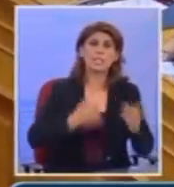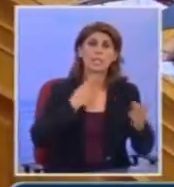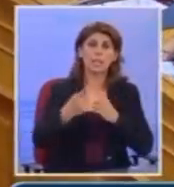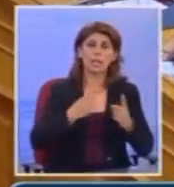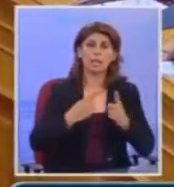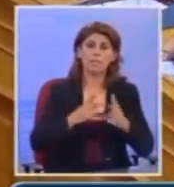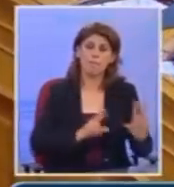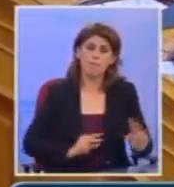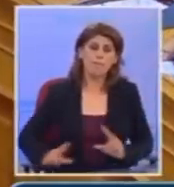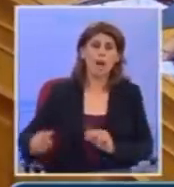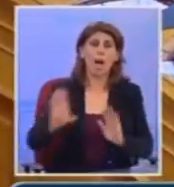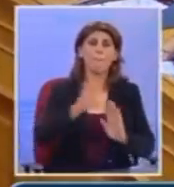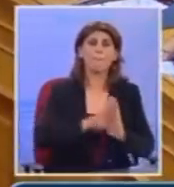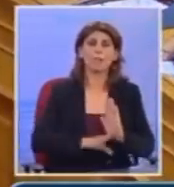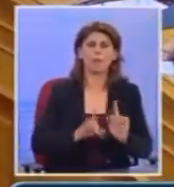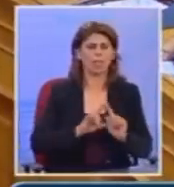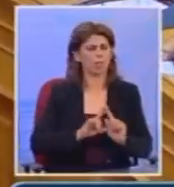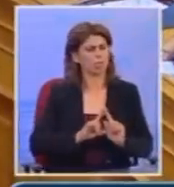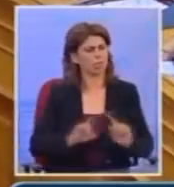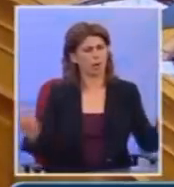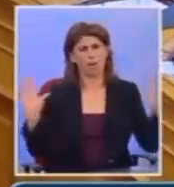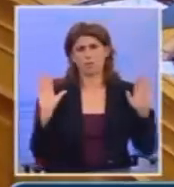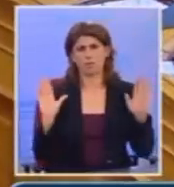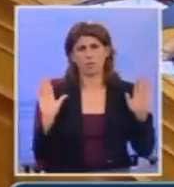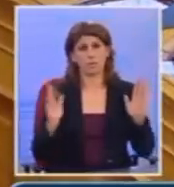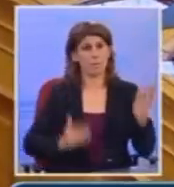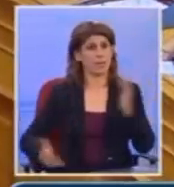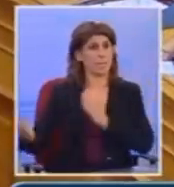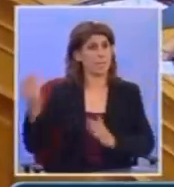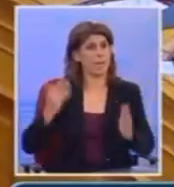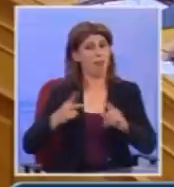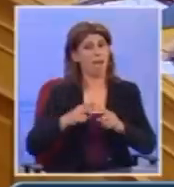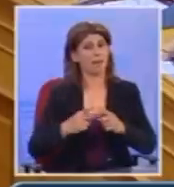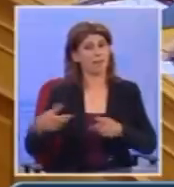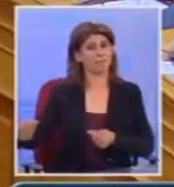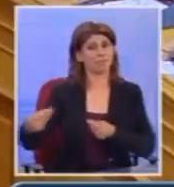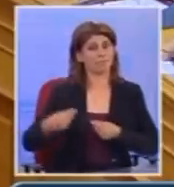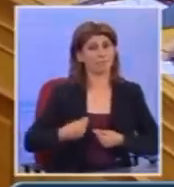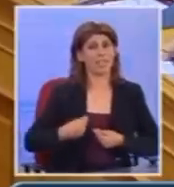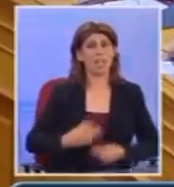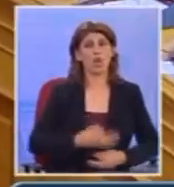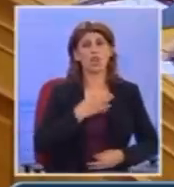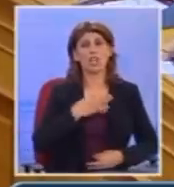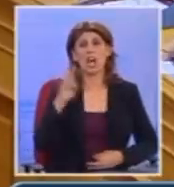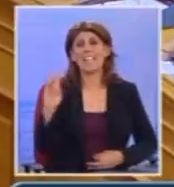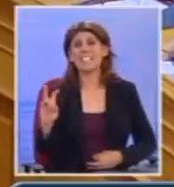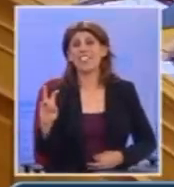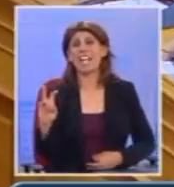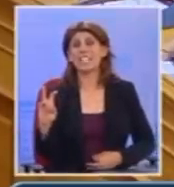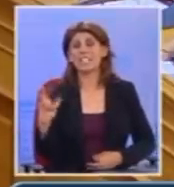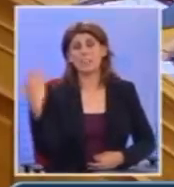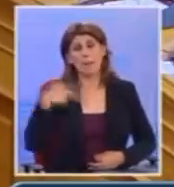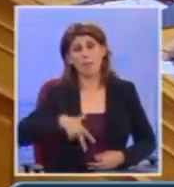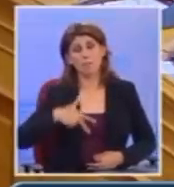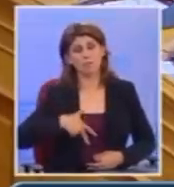ένα συνολικό πρόγραμμα που δεν έχει καμία σχέση με την παλιά εργαλειοθήκη που έφερε ο κύριος Χατζηδάκης, θέλω να σας πω. Είναι ένα πρόγραμμα που